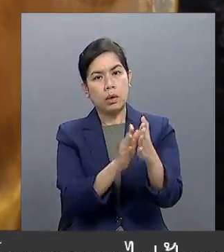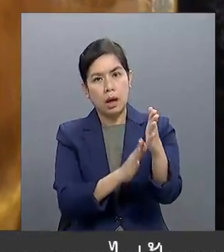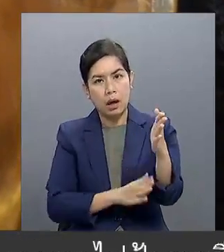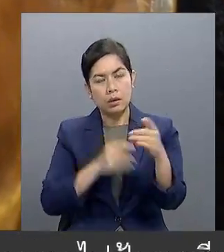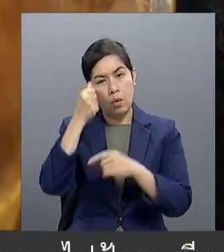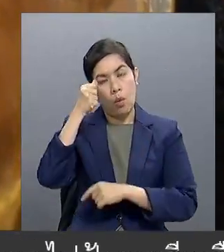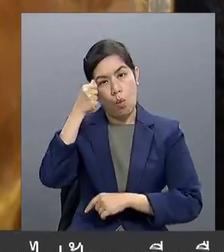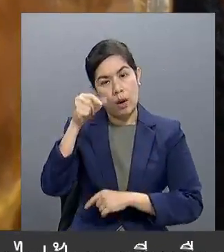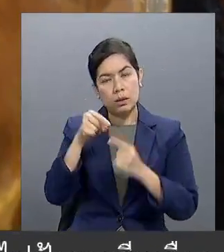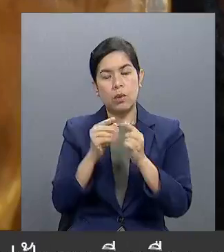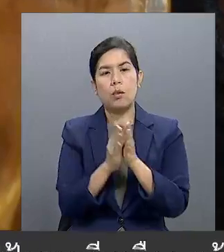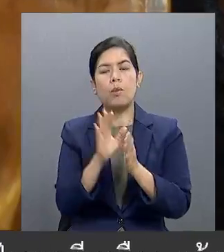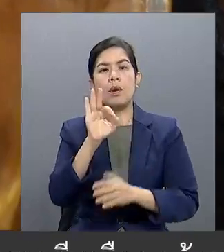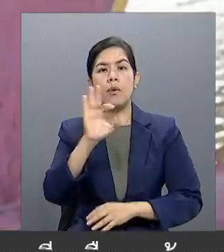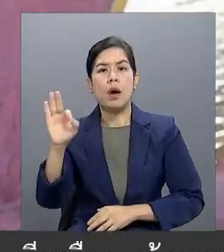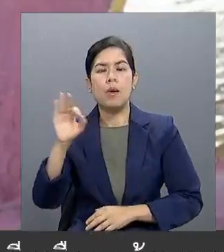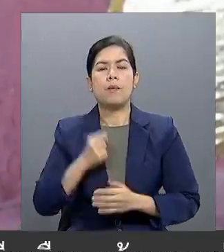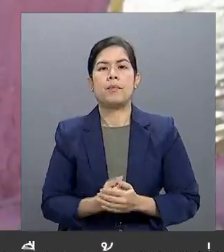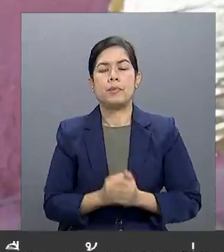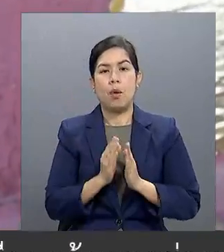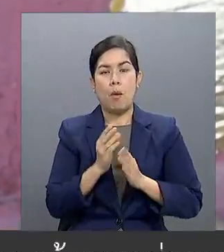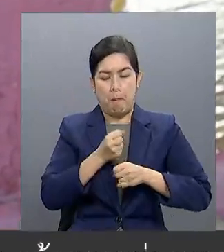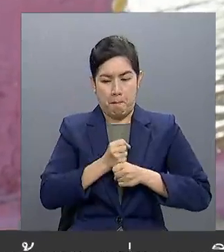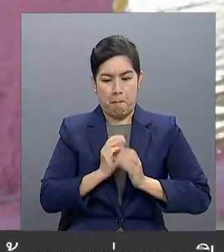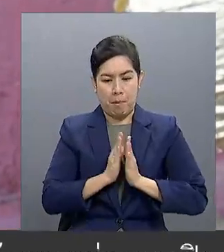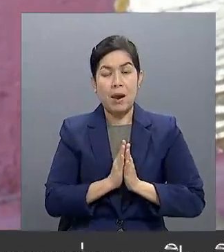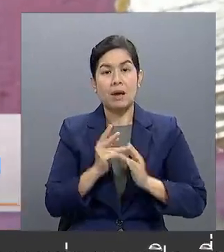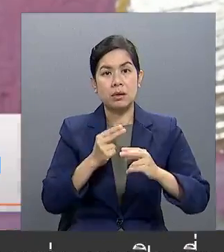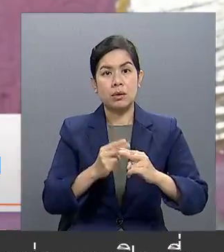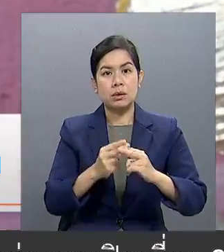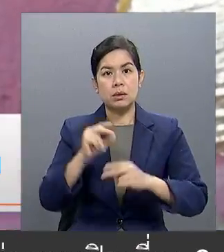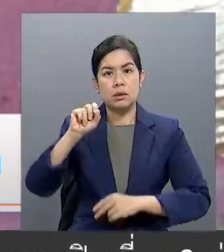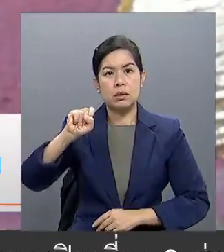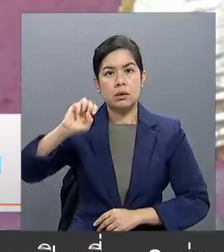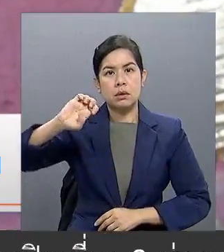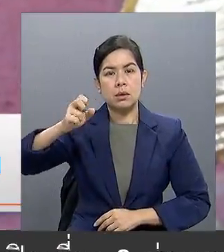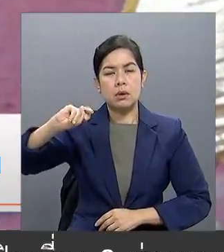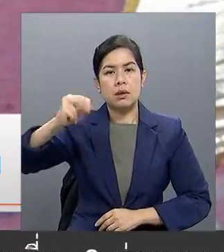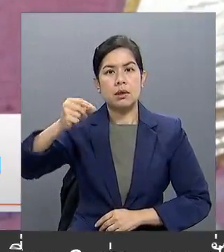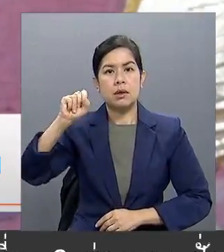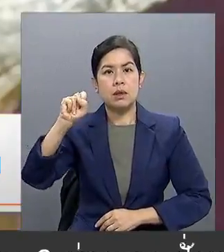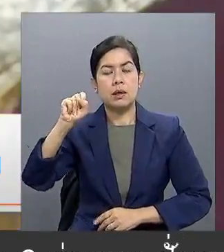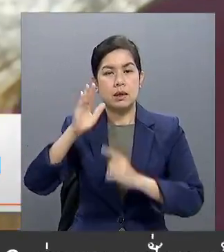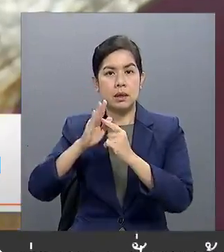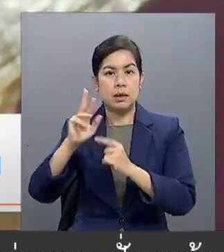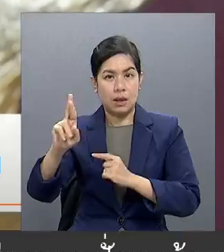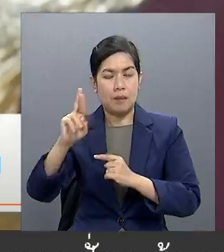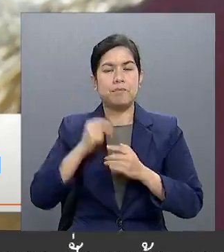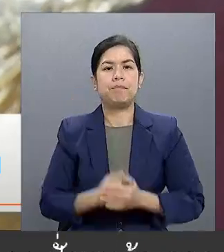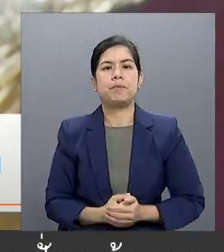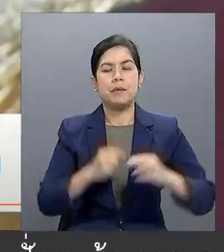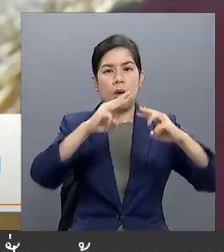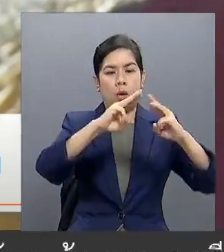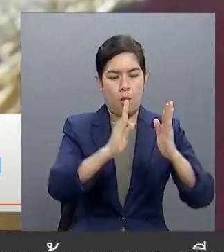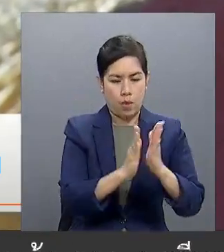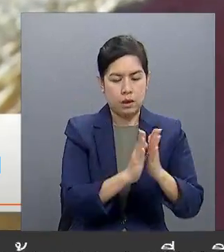นี่คือพระสิงสารที่สารด้วยไม้ไผ่ใหญ่ที่สุดในภาคเหนือครับประดิษฐานอยู่ที่วัดฮิรัญญาวาสอุทย